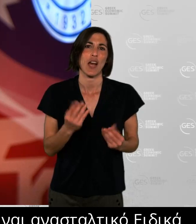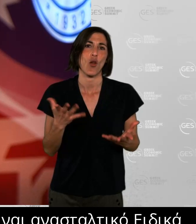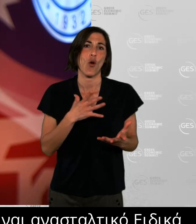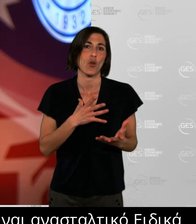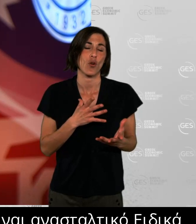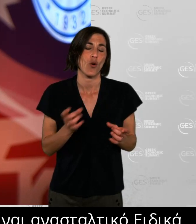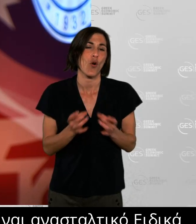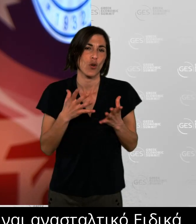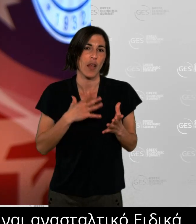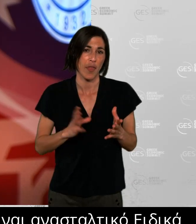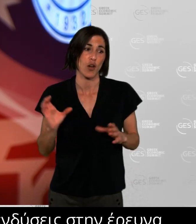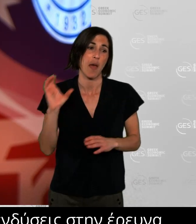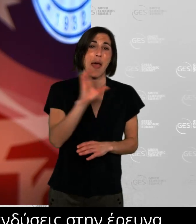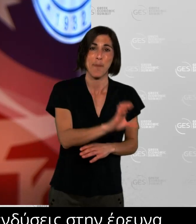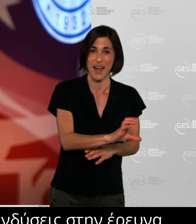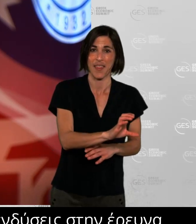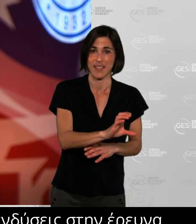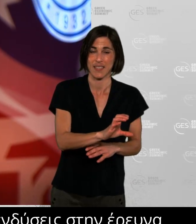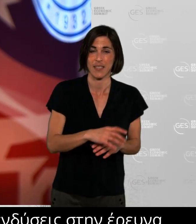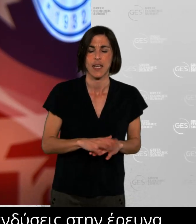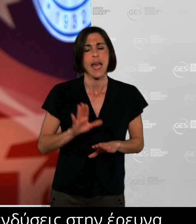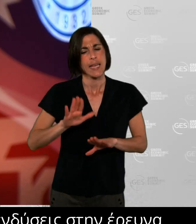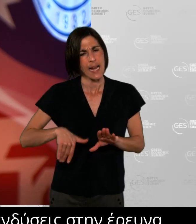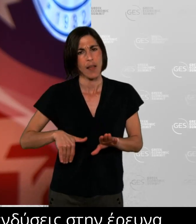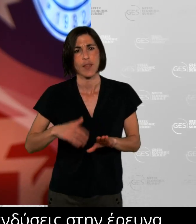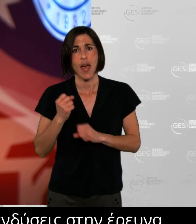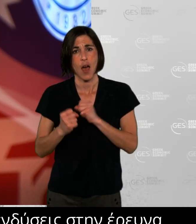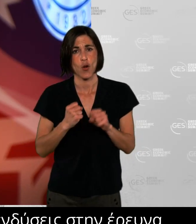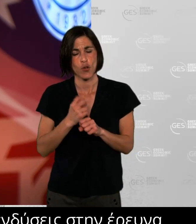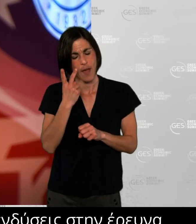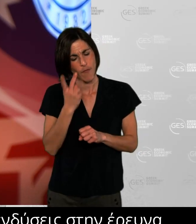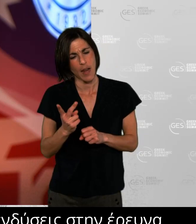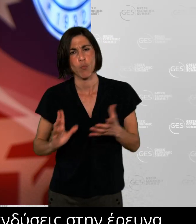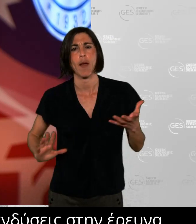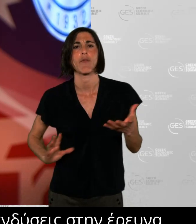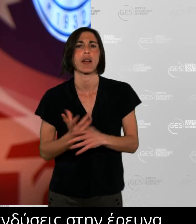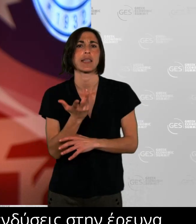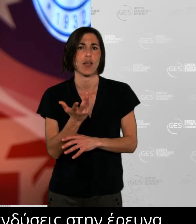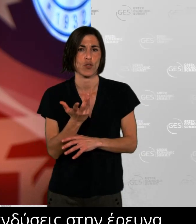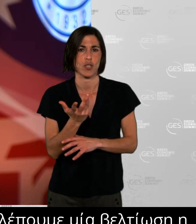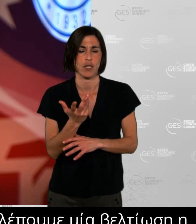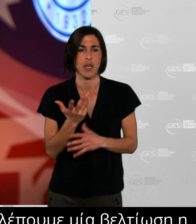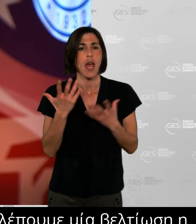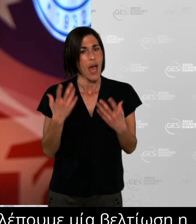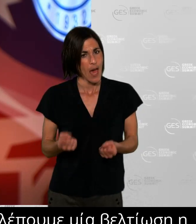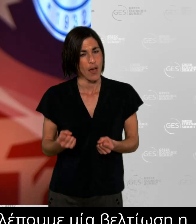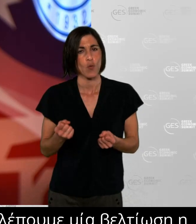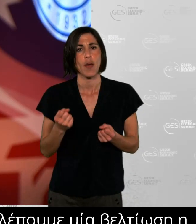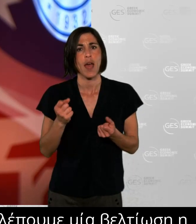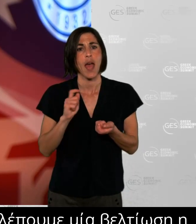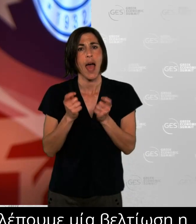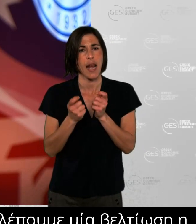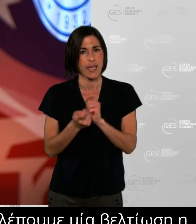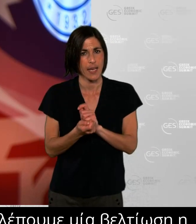καινοτομία. Βεβαίως, τα τελευταία χρόνια βλέπουμε μια βελτίωση, η οποία συνεχίζεται. Έχουν γίνει αλλαγές στον Οργανισμό Βιομηχανικής Ιδιοκτησίας,